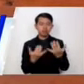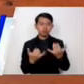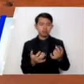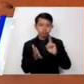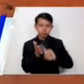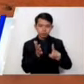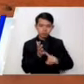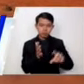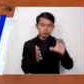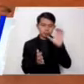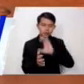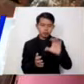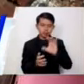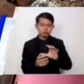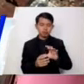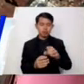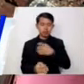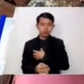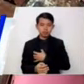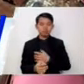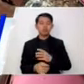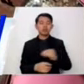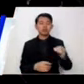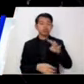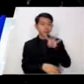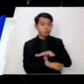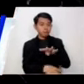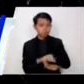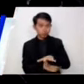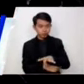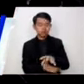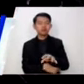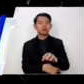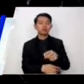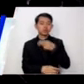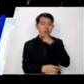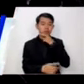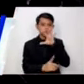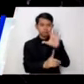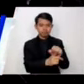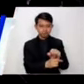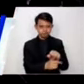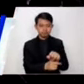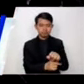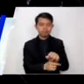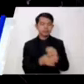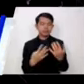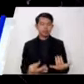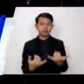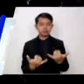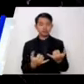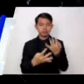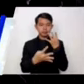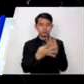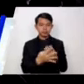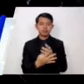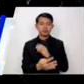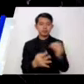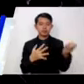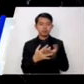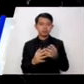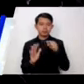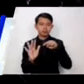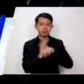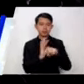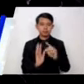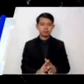bandang alas 4 ng hapon noong araw na yon, na-aresto ang suspect. Na-inquest na ang suspect at kinasuhan ng murder. Hindi pa nagbibigay ng pahayag sa